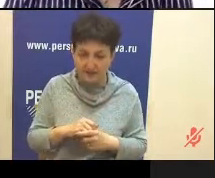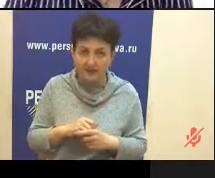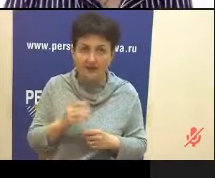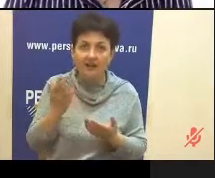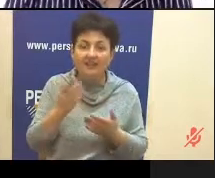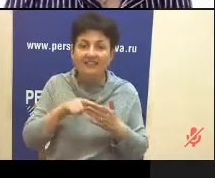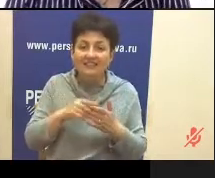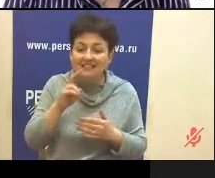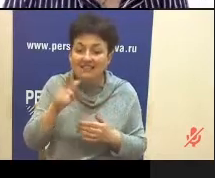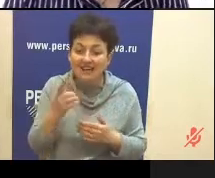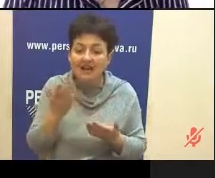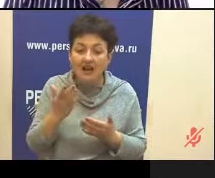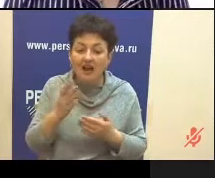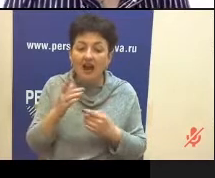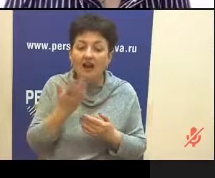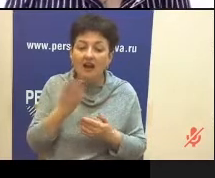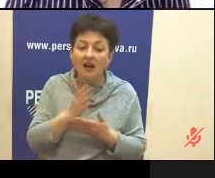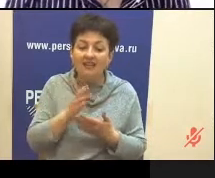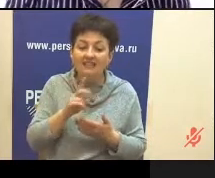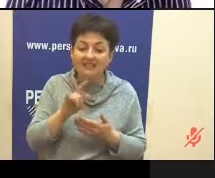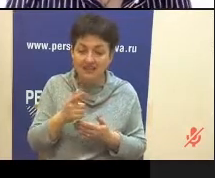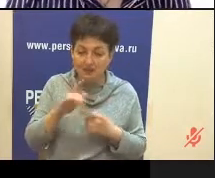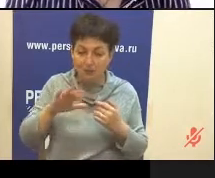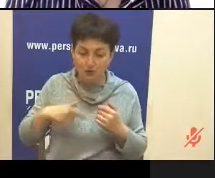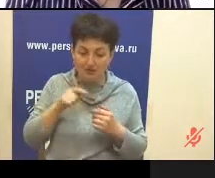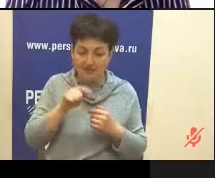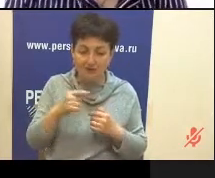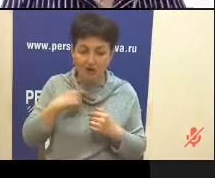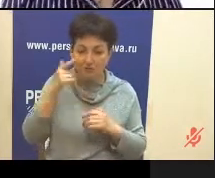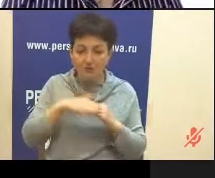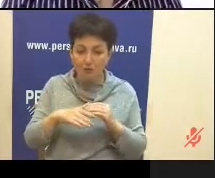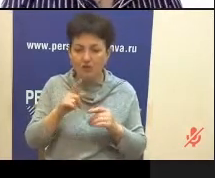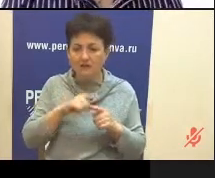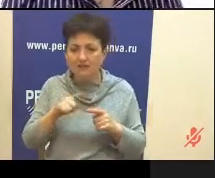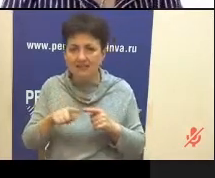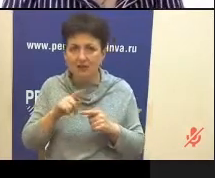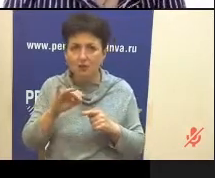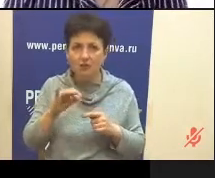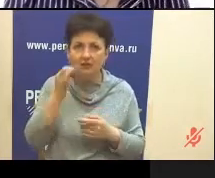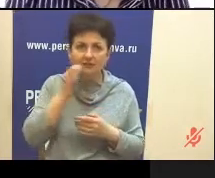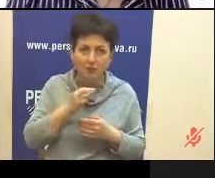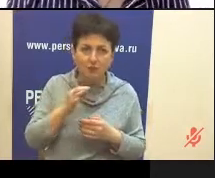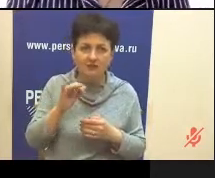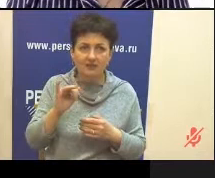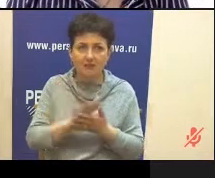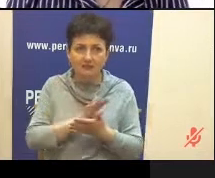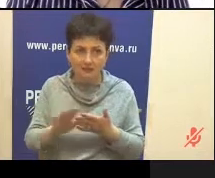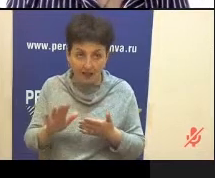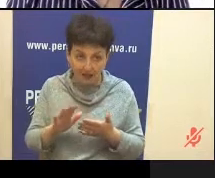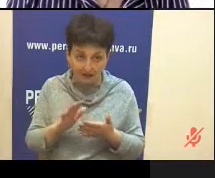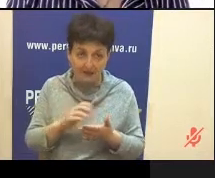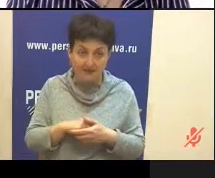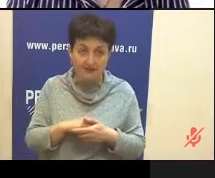Кто ваша цель? Это следующий вопрос, который мы себе задаем после того, как мы поняли и про быстроту, и про вкус, и про